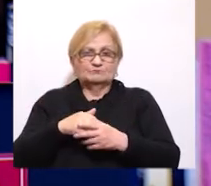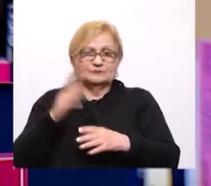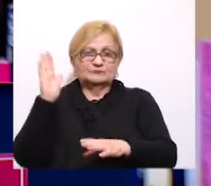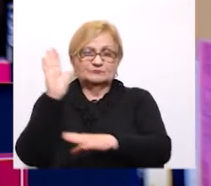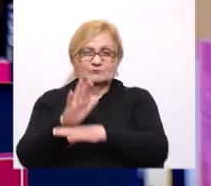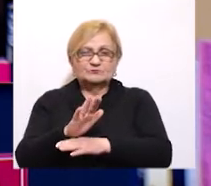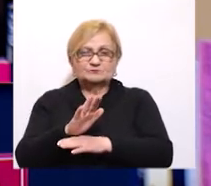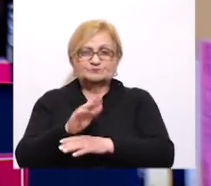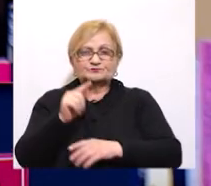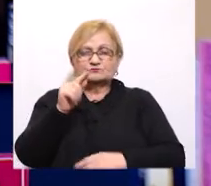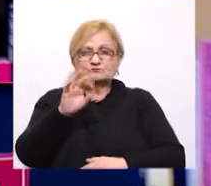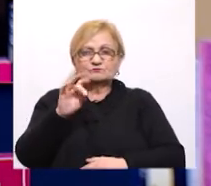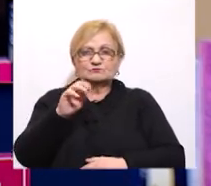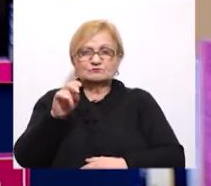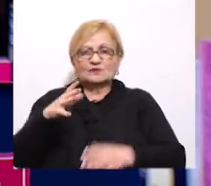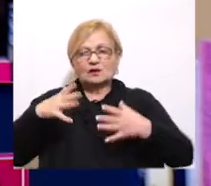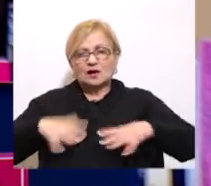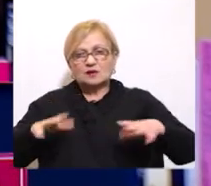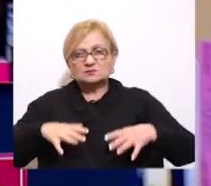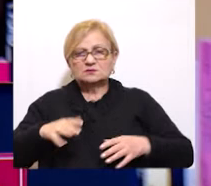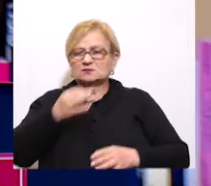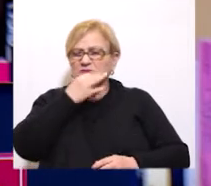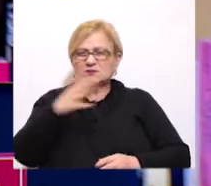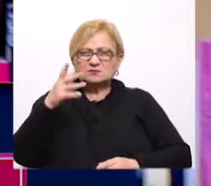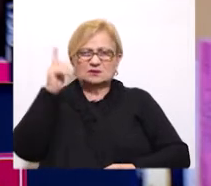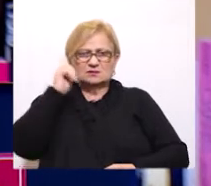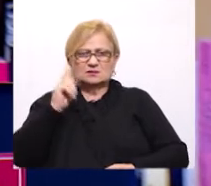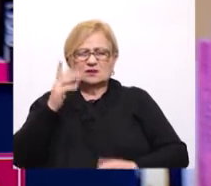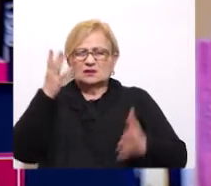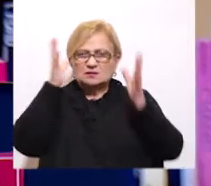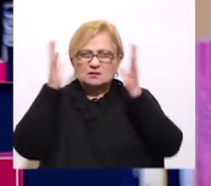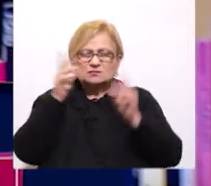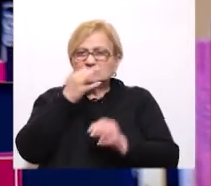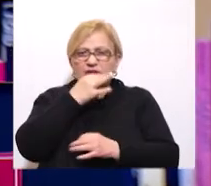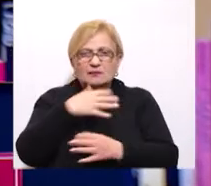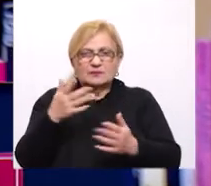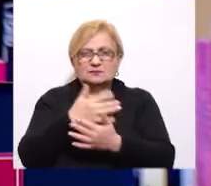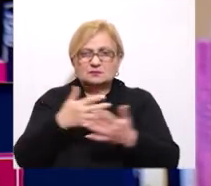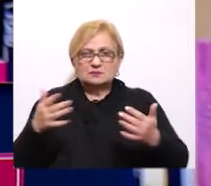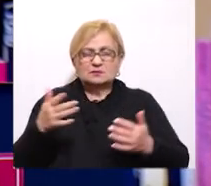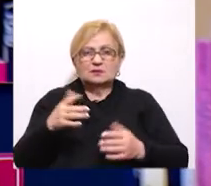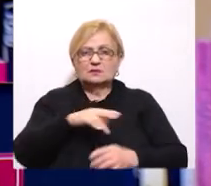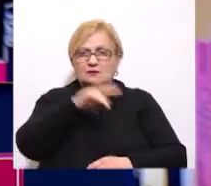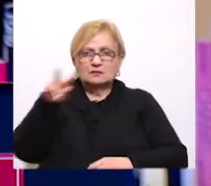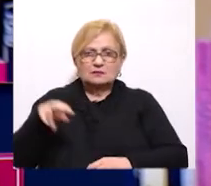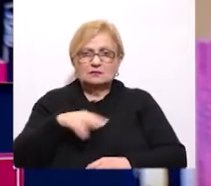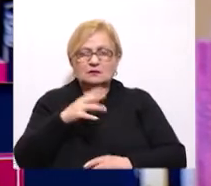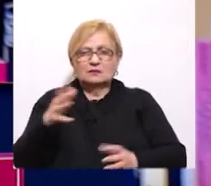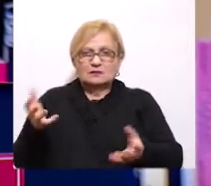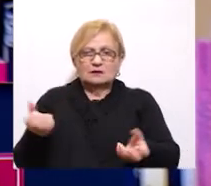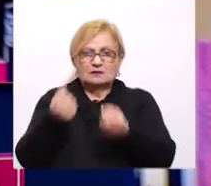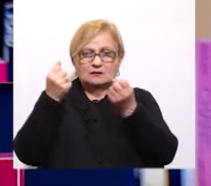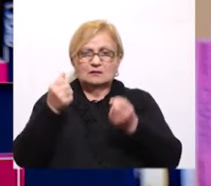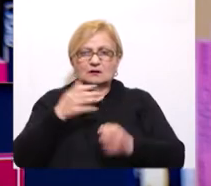ბრძანა თურნიკემ გაურჩეველად ქართველი იყოს, გინდა სპარსელი, გინდა ბერძენი, გინდა სომეხი, სულ ერთიანად მოჰკიდეთ